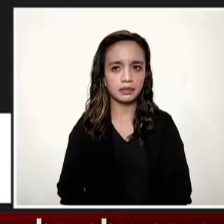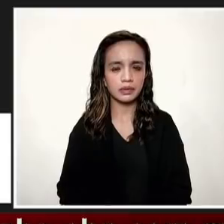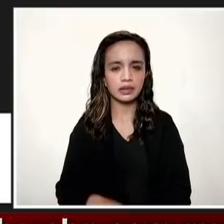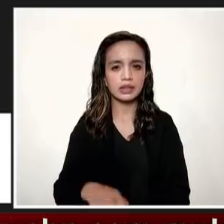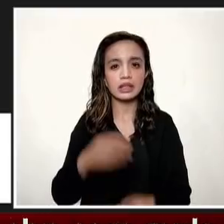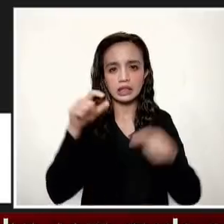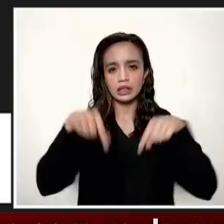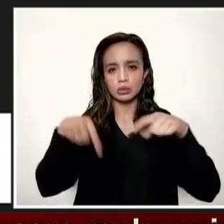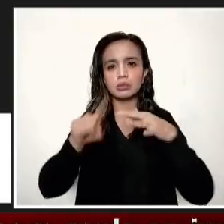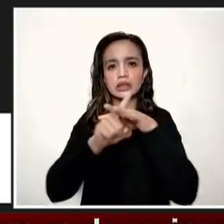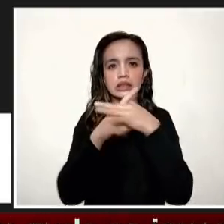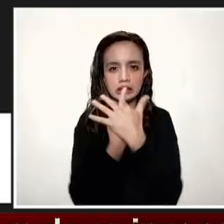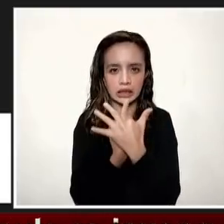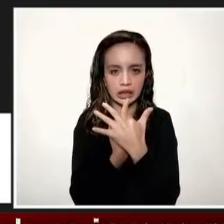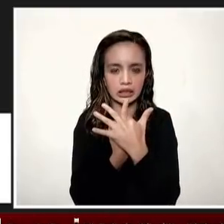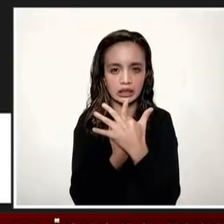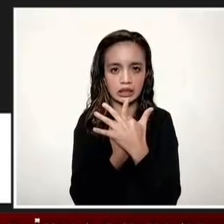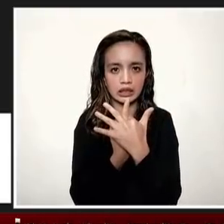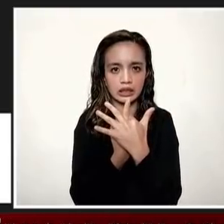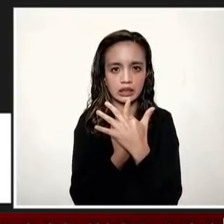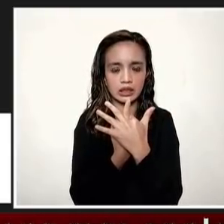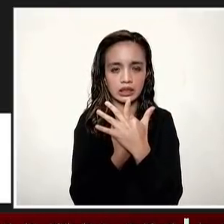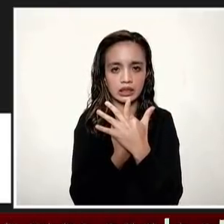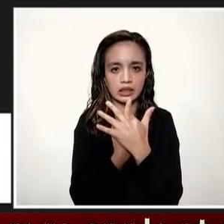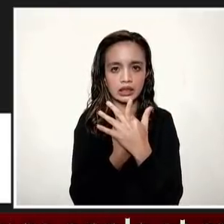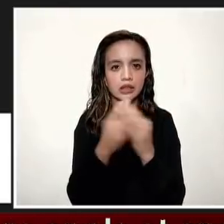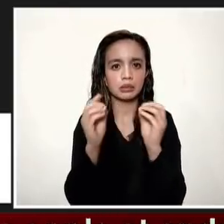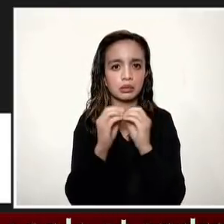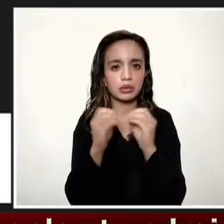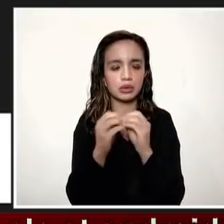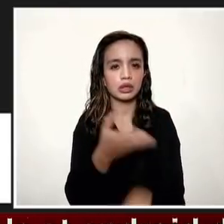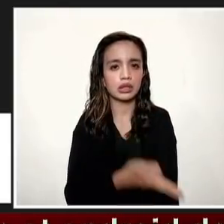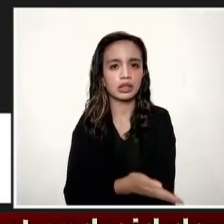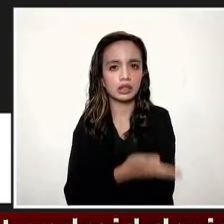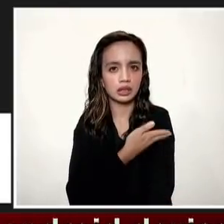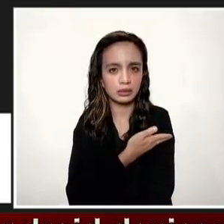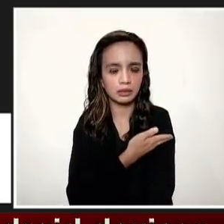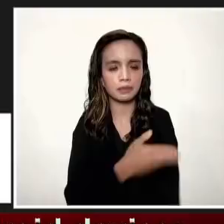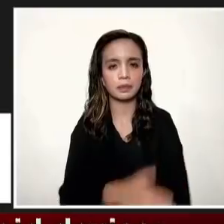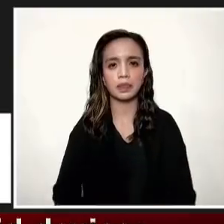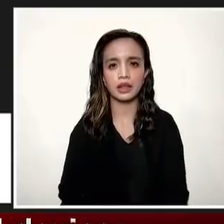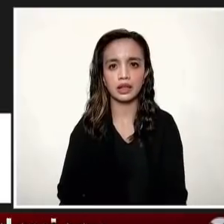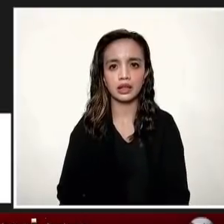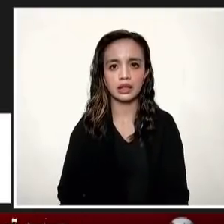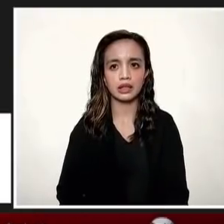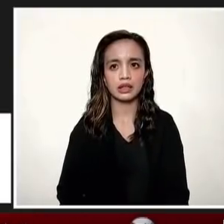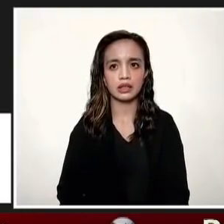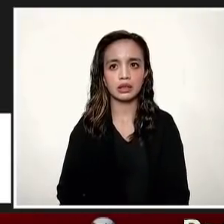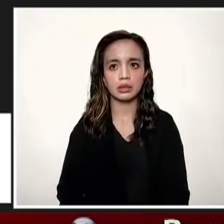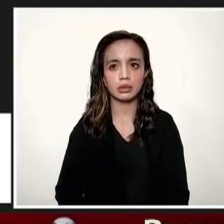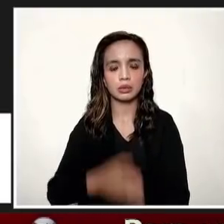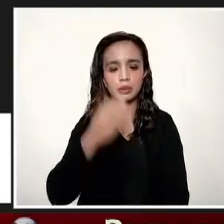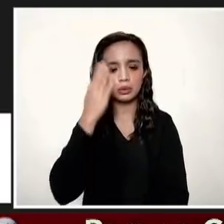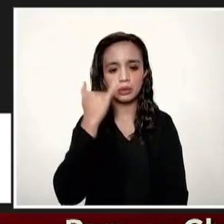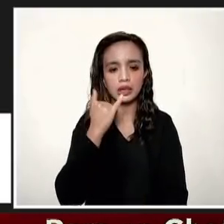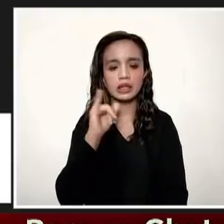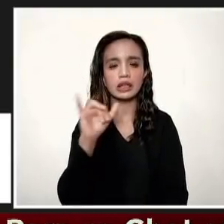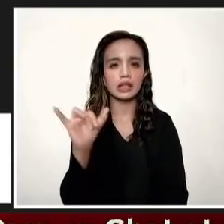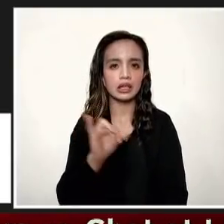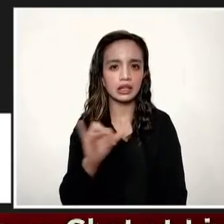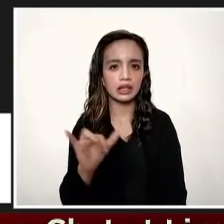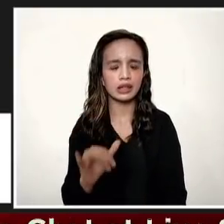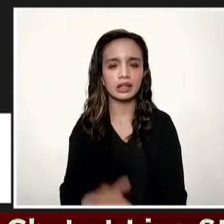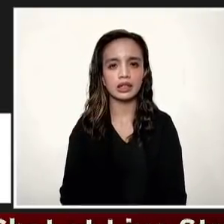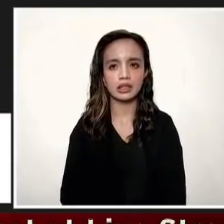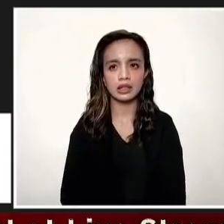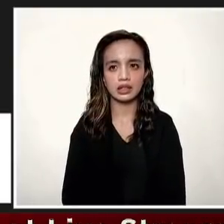simulan yung progresibong kandidato at ipakita na hindi exclusive sa mga elite at mga